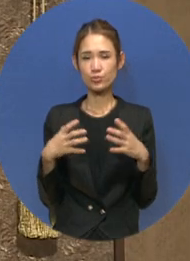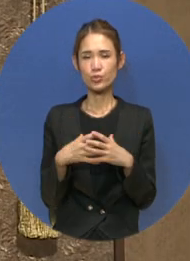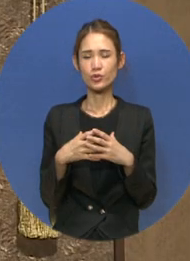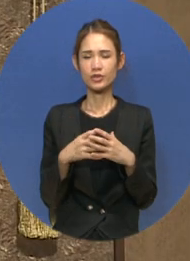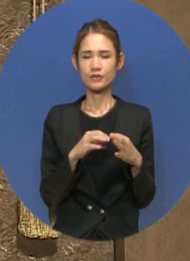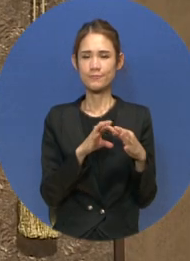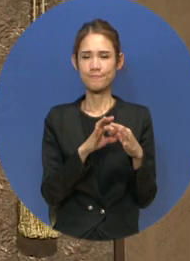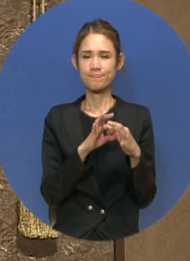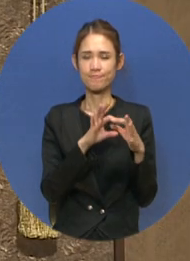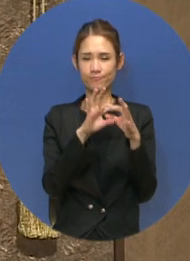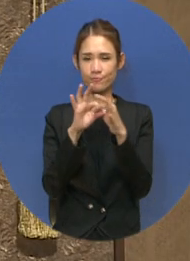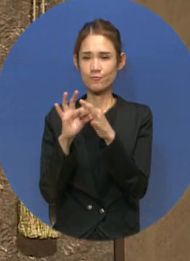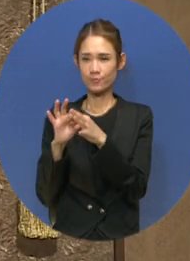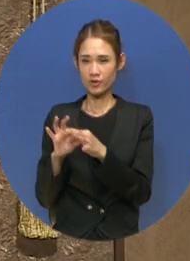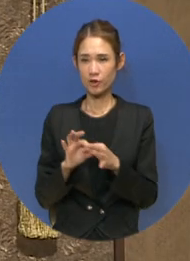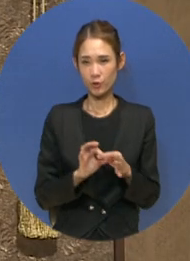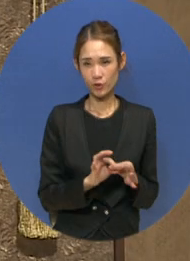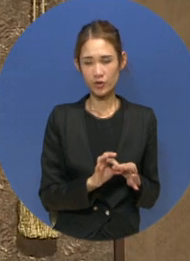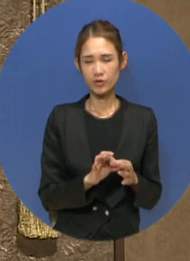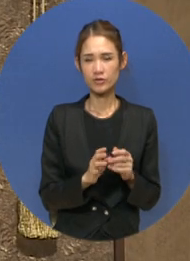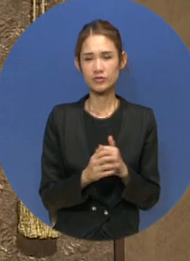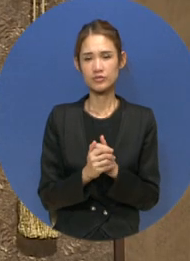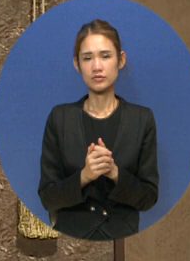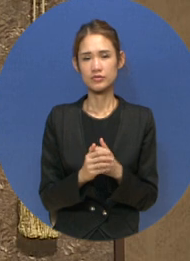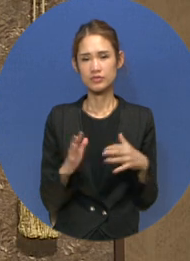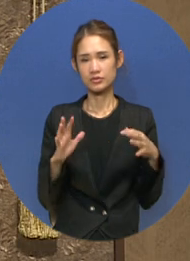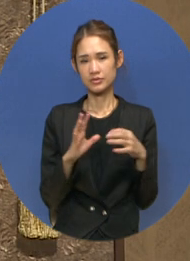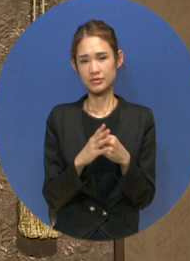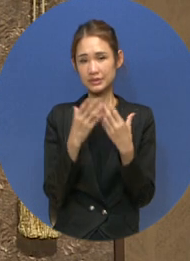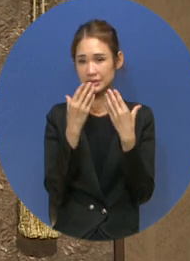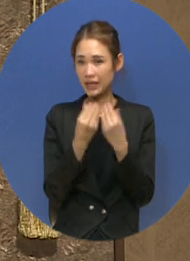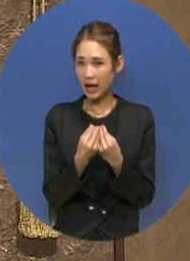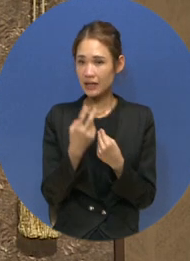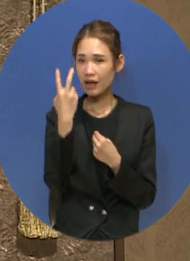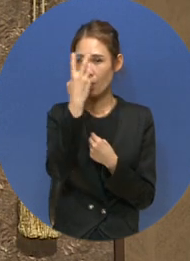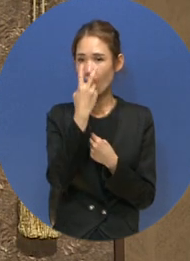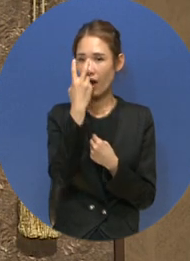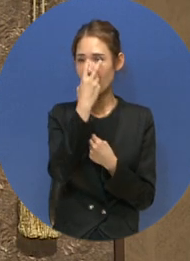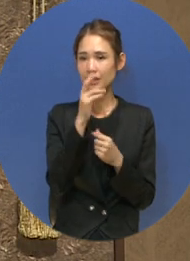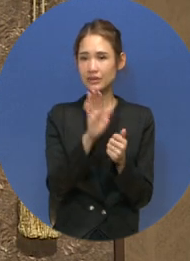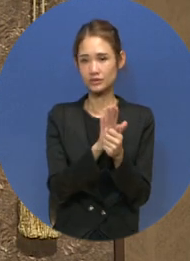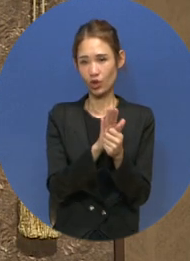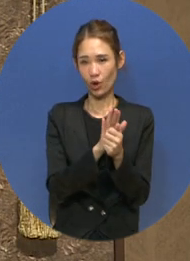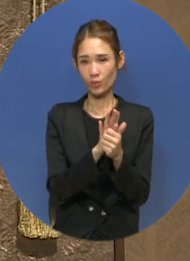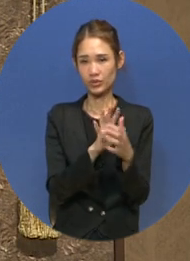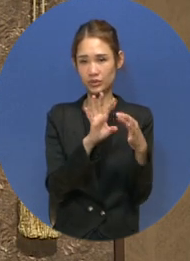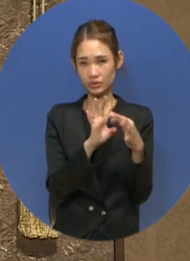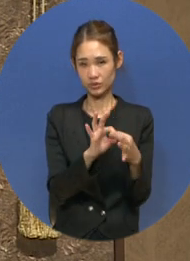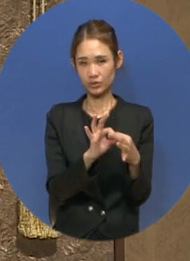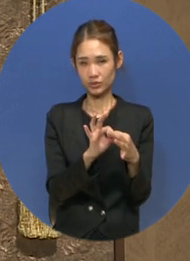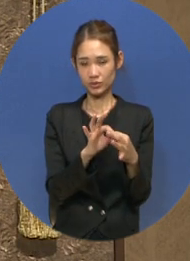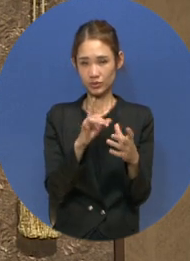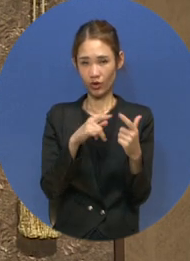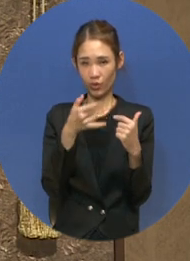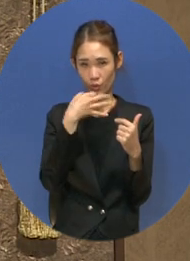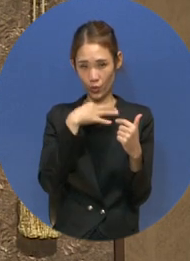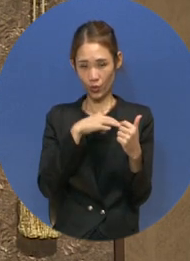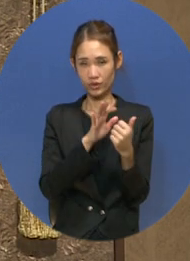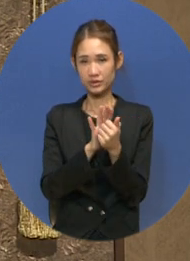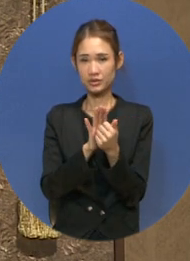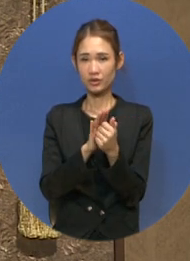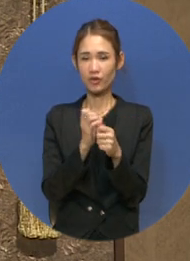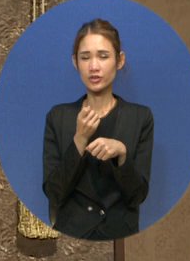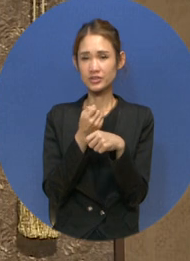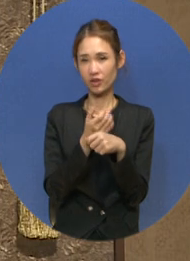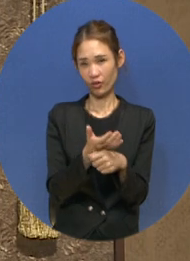이렇게 그 연계하는 그런 부분들을 사례관리 서비스를 통해서 당사자들에게 보다 효과적이고 효율적인